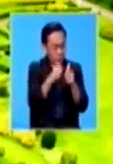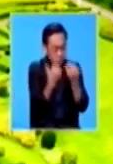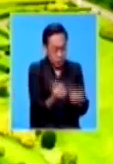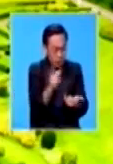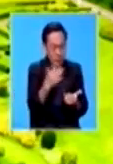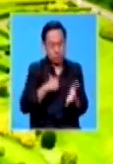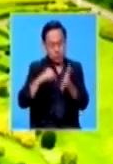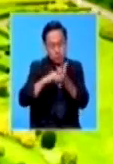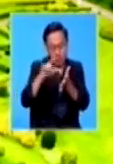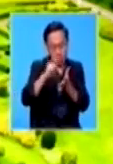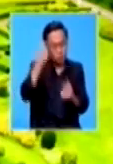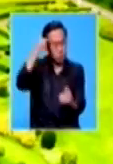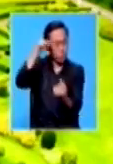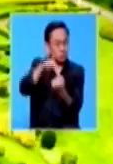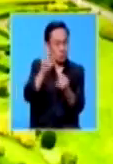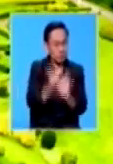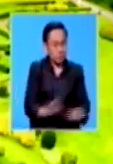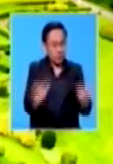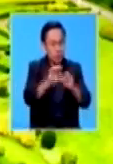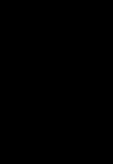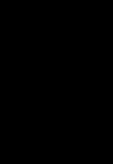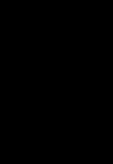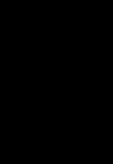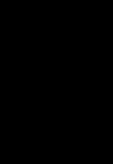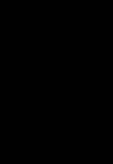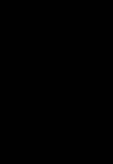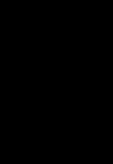ตรงปลายเอาประชาชนเข้ามาเป็นตัวประกอบ